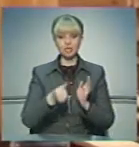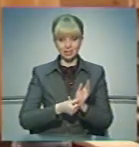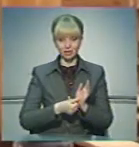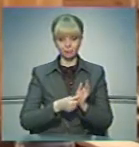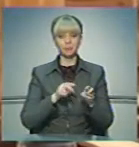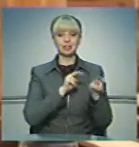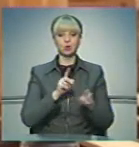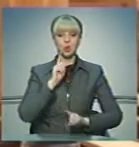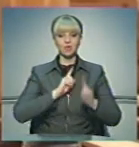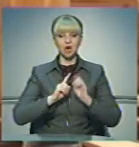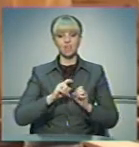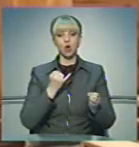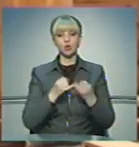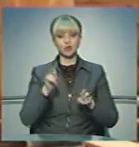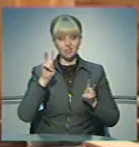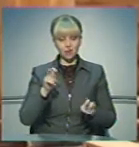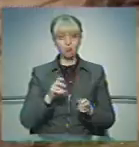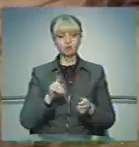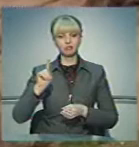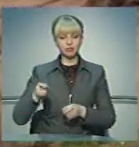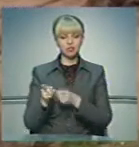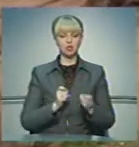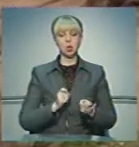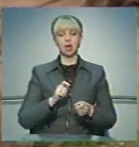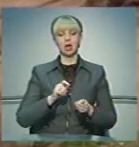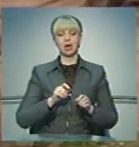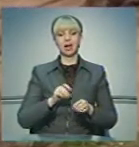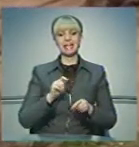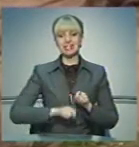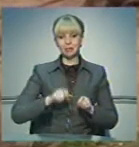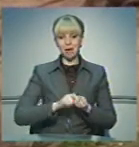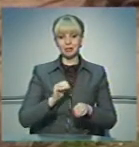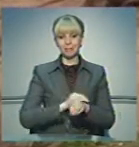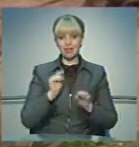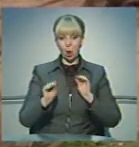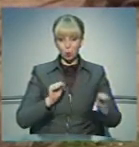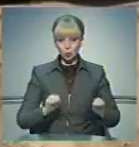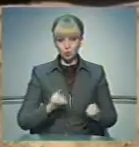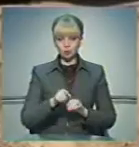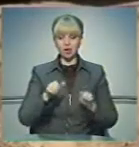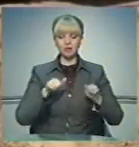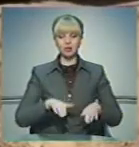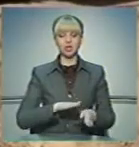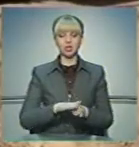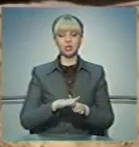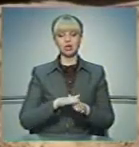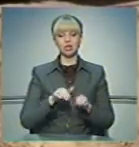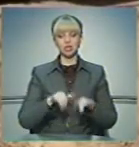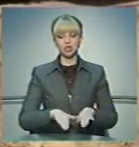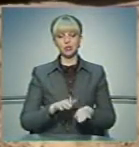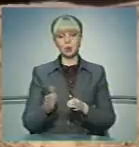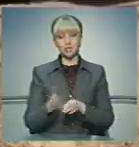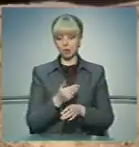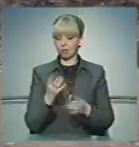Тоді наглядова рада Жовтневого вимагала залучити до справи інспекцію з благоустрою Чернівців, аби та виконала рішення про знесення. Проте і